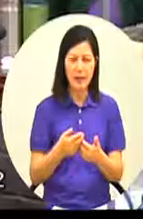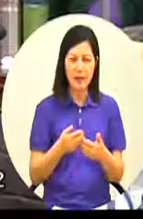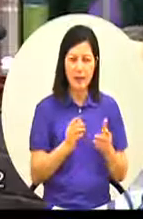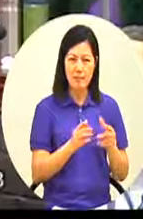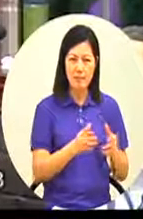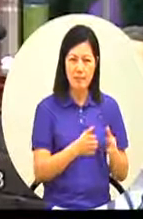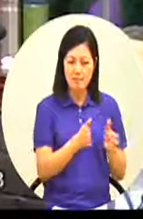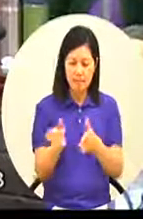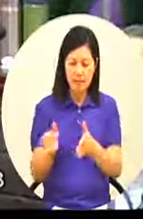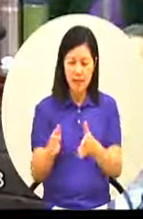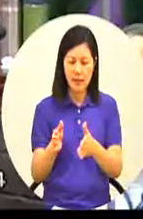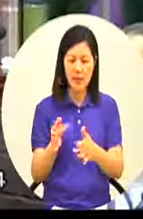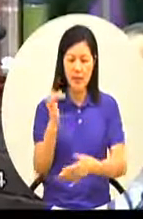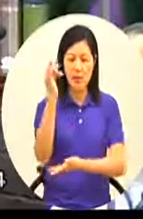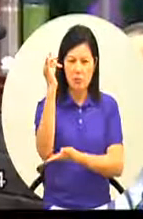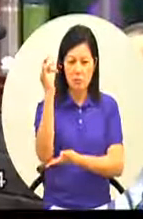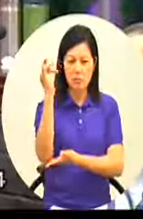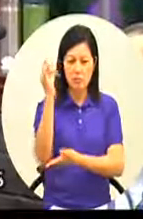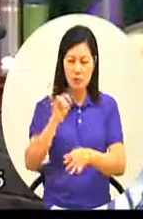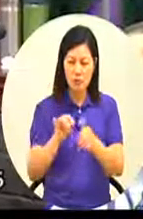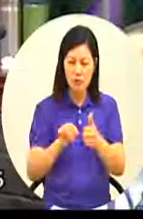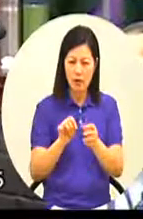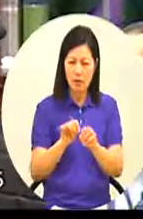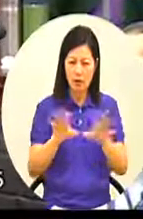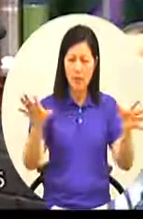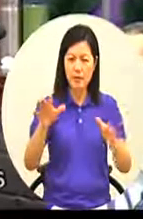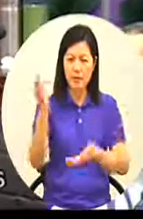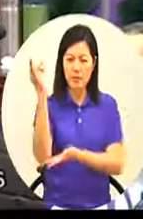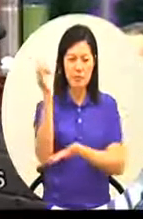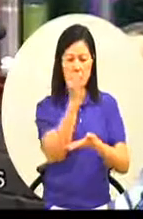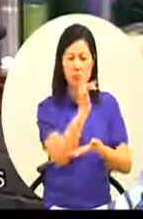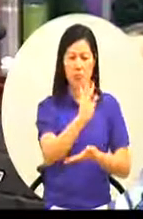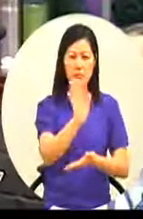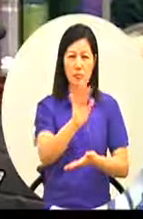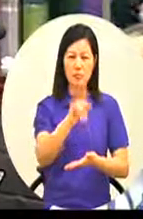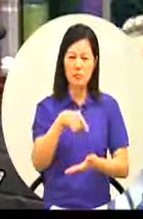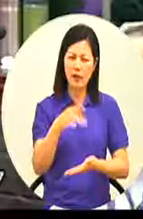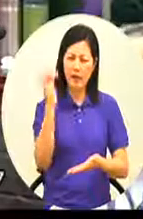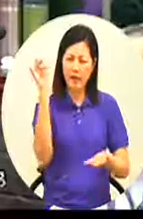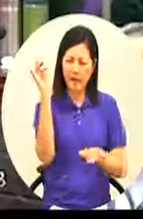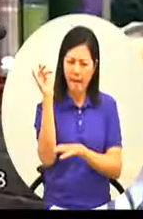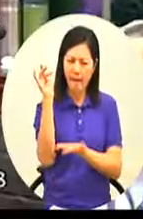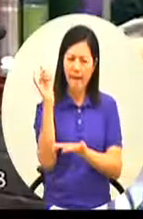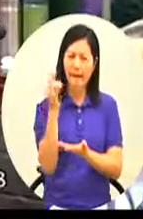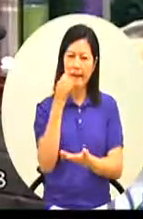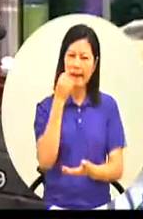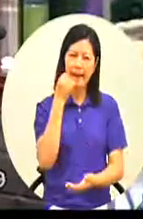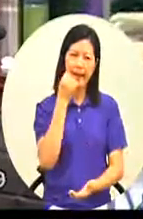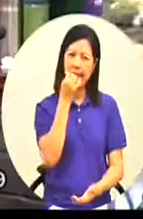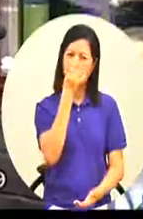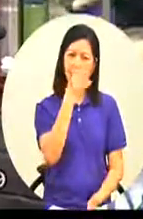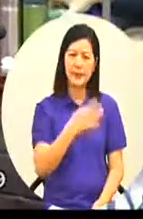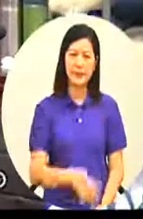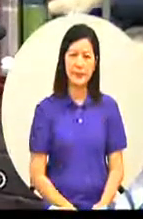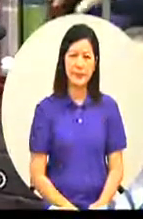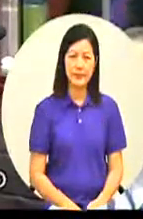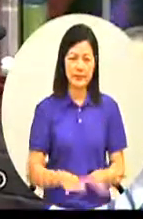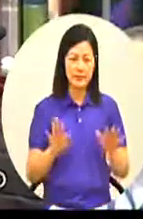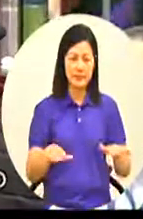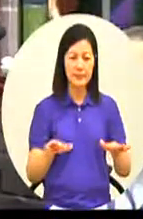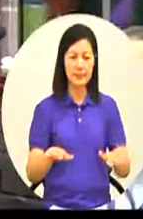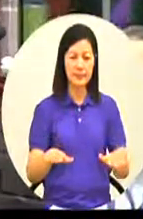的发展一棵树都不能，连移都不行，那可能会比较难谈得下去啦哈。所以我觉得这些事情，因为现在都有